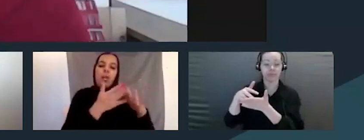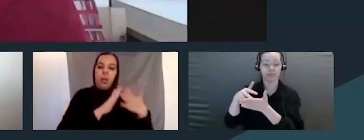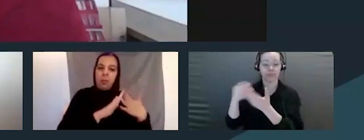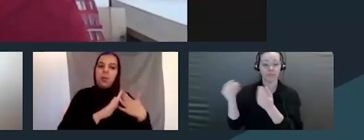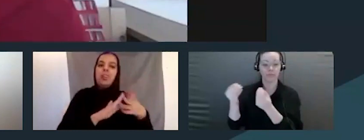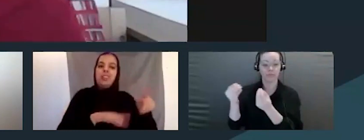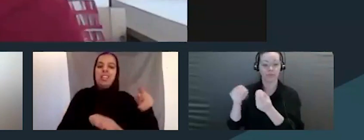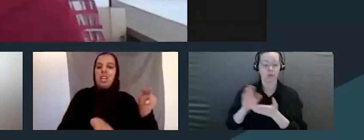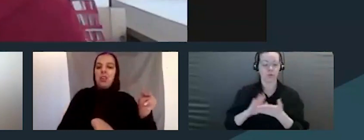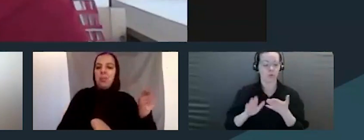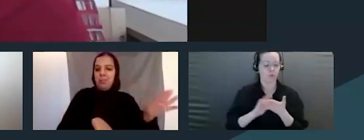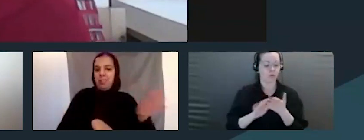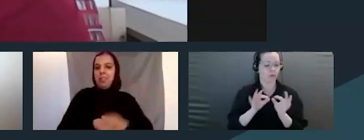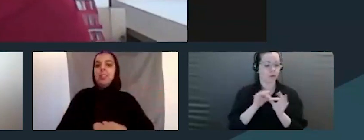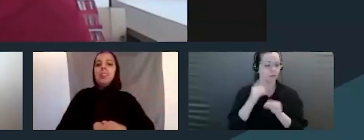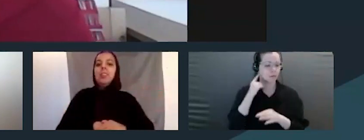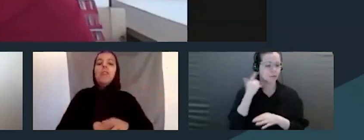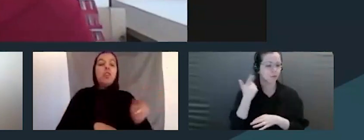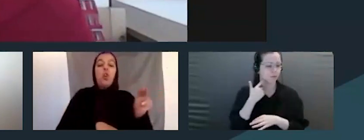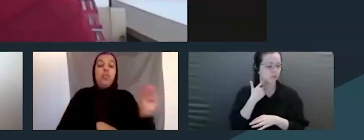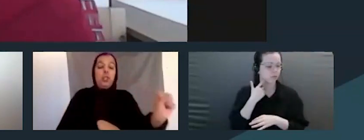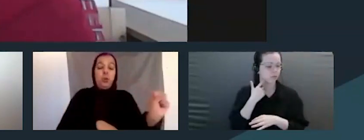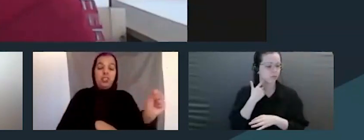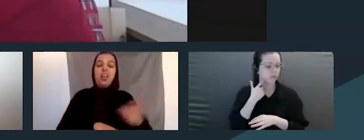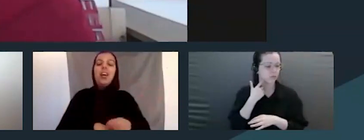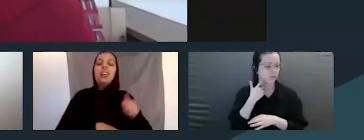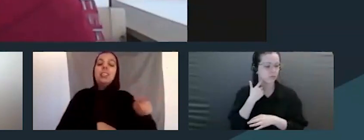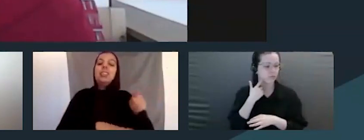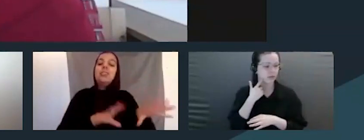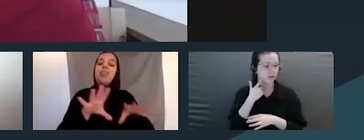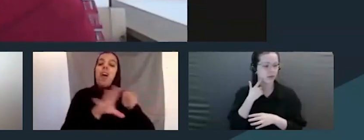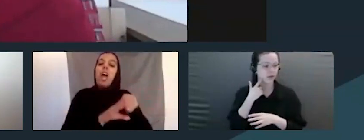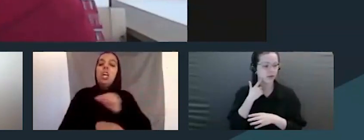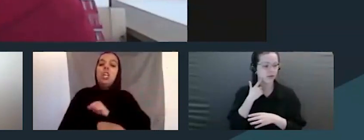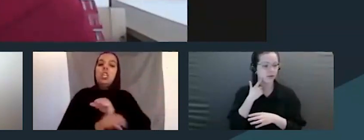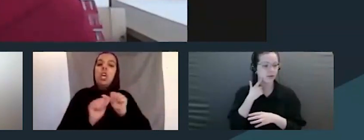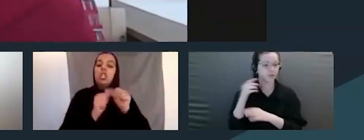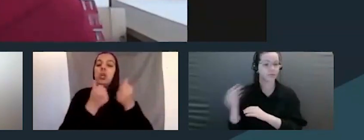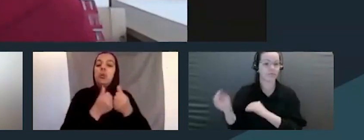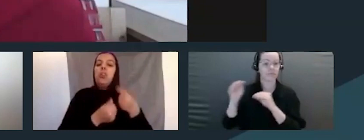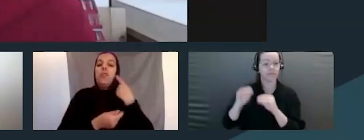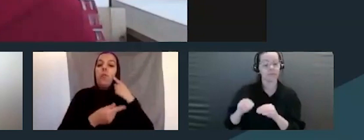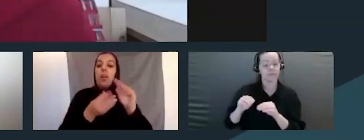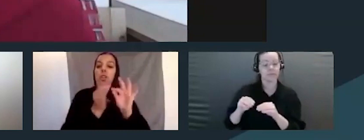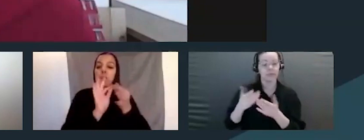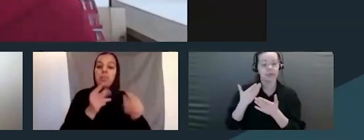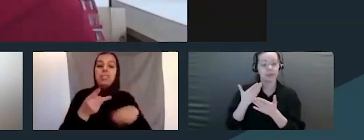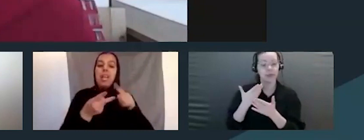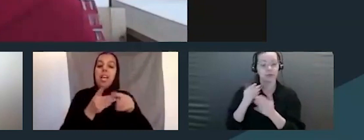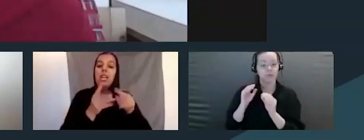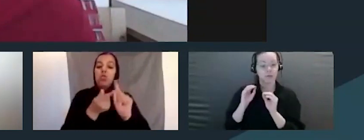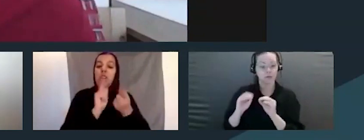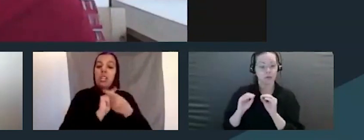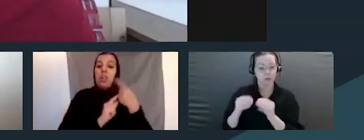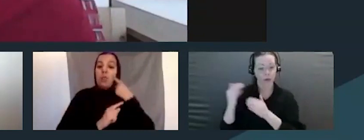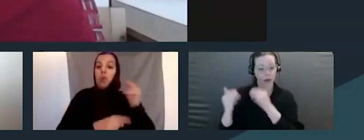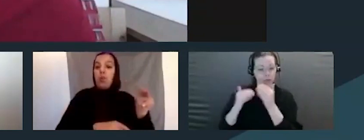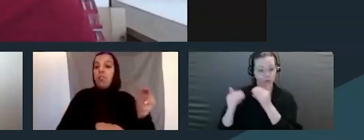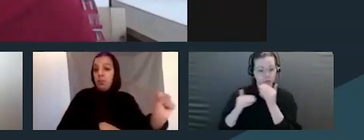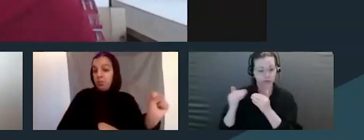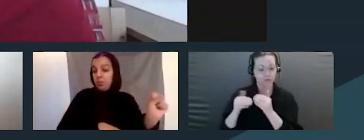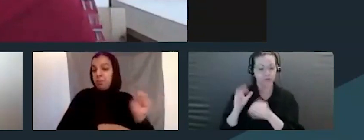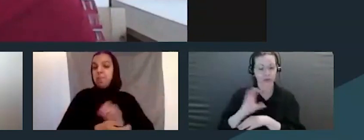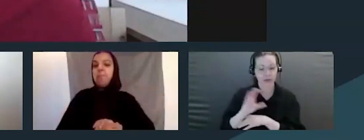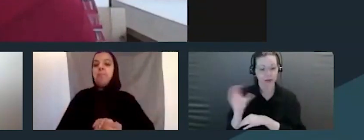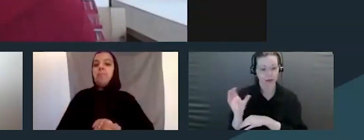des interprètes communautaires de Nouvelle-Écosse et est membre également de l'Association des traducteurs et interprètes de Nouvelle-Écosse. Il fait